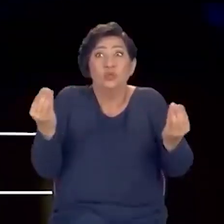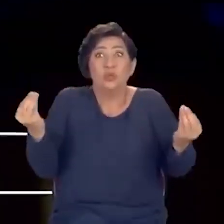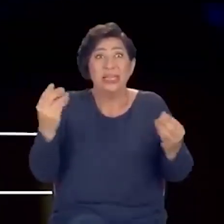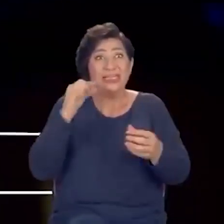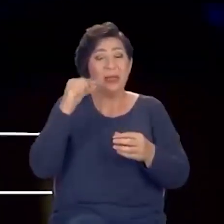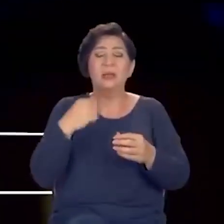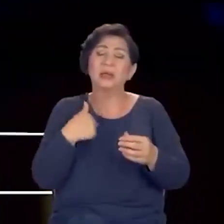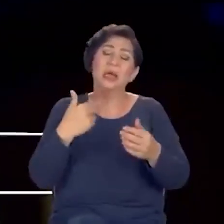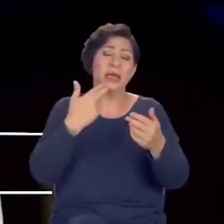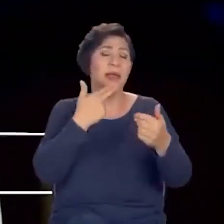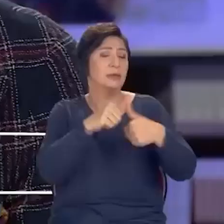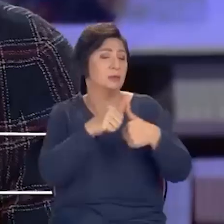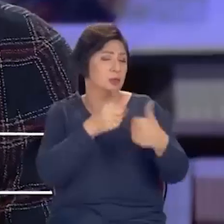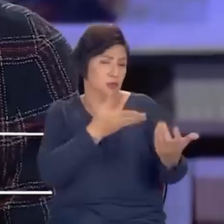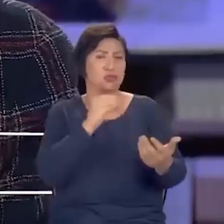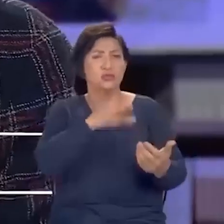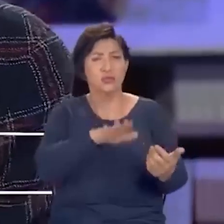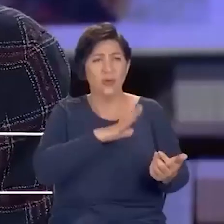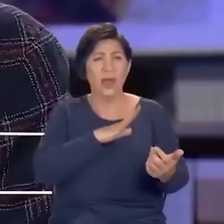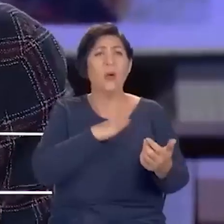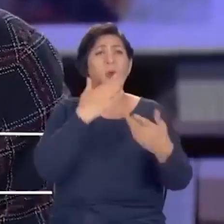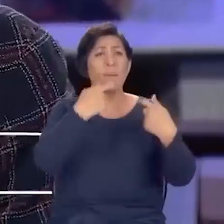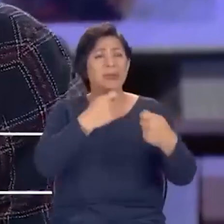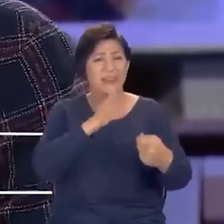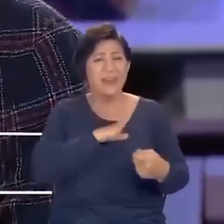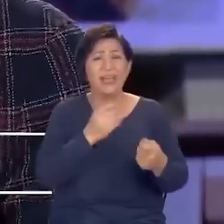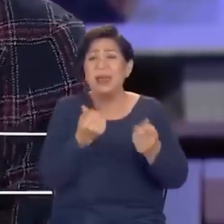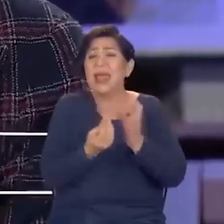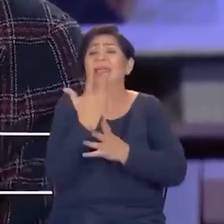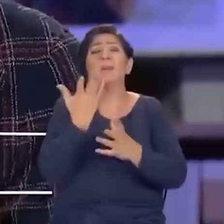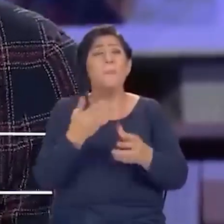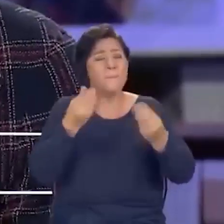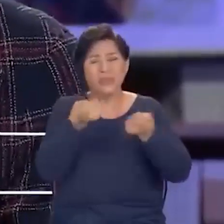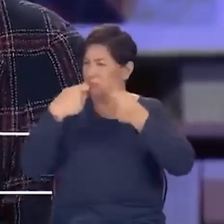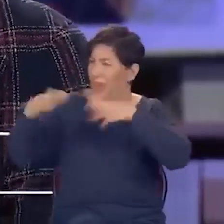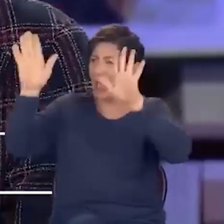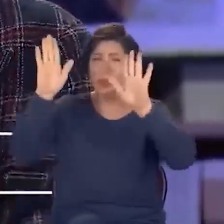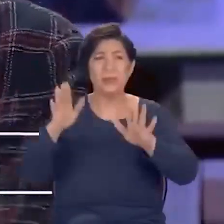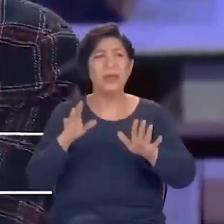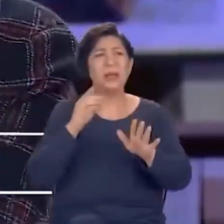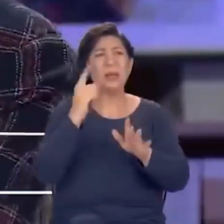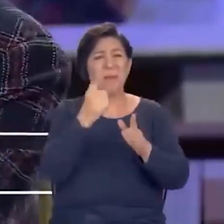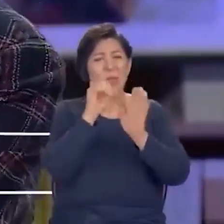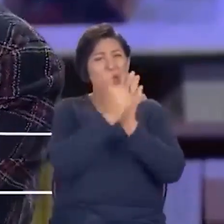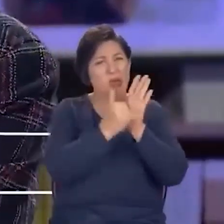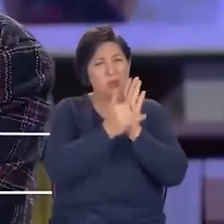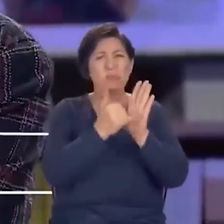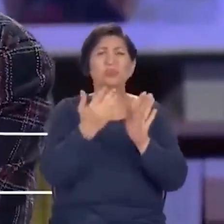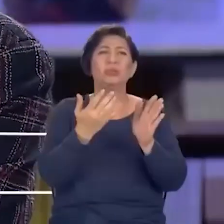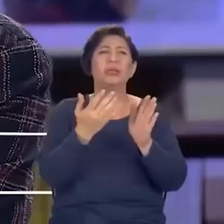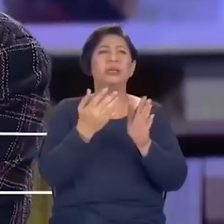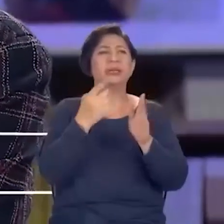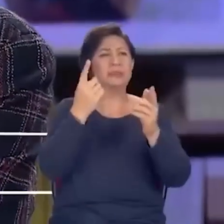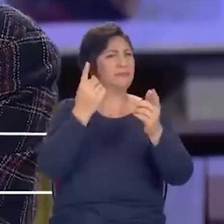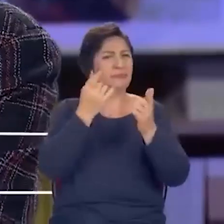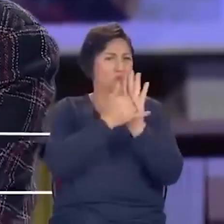anda. Diyor ki karı koca diyorlar ki işte, çocuk da var. Kolej masraflarını falan karşılayamıyor. Diyor ki bırakalım işi gücü. Birer YouTube şeyi